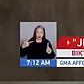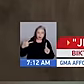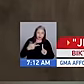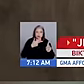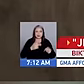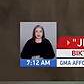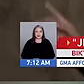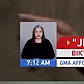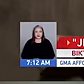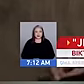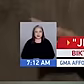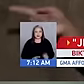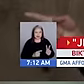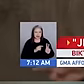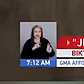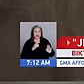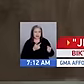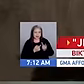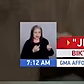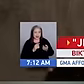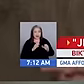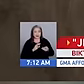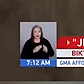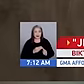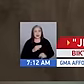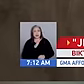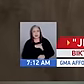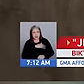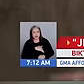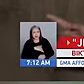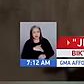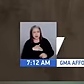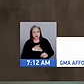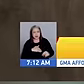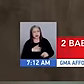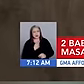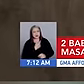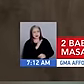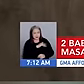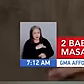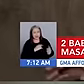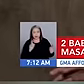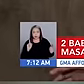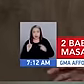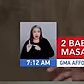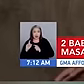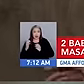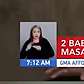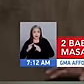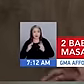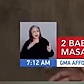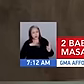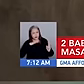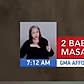ko t's tinawag po tinawag po tinawag po kami Siya tinawag kaming dalawa nung classmate ko tapos yun po